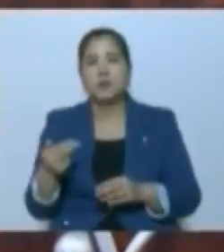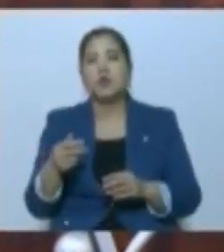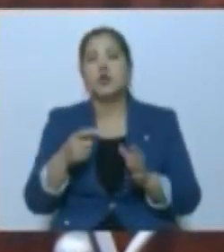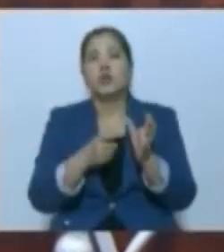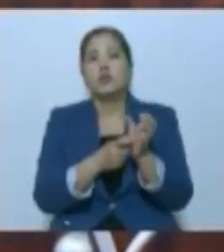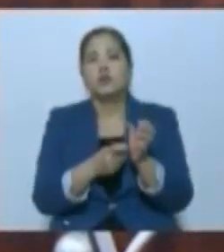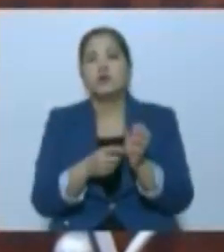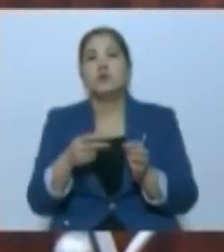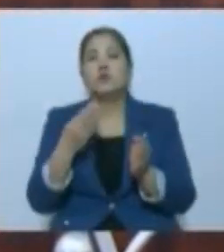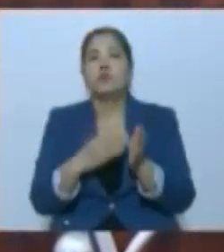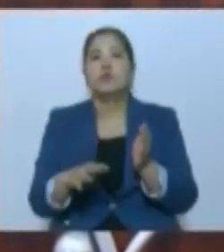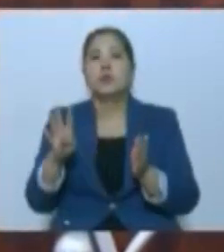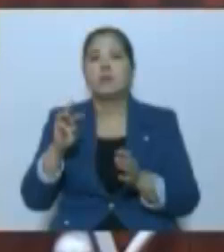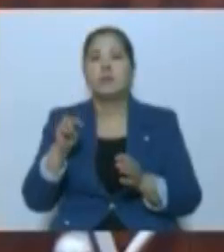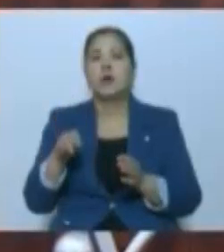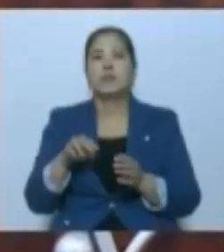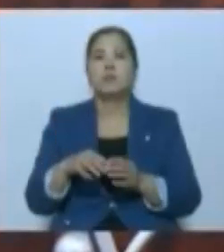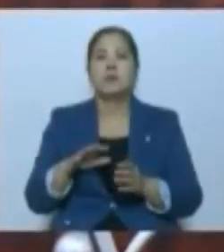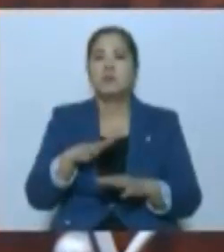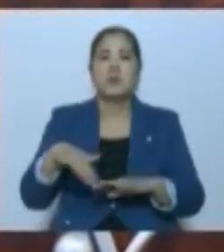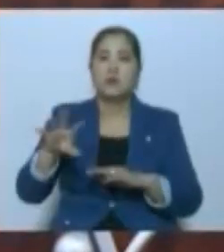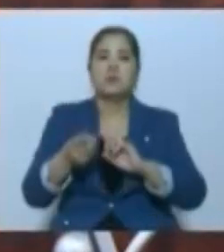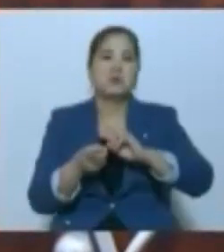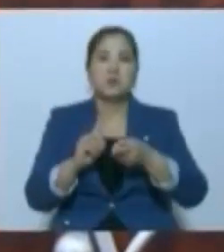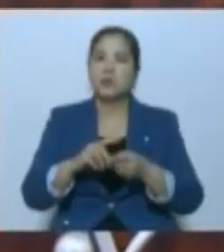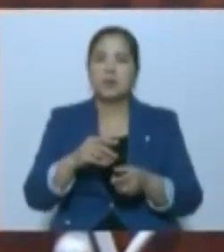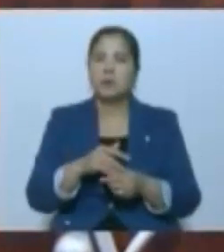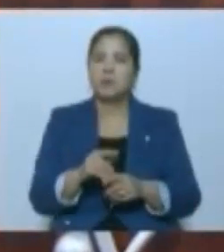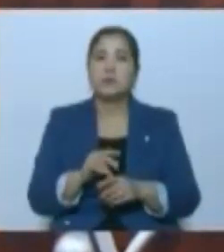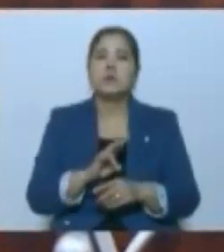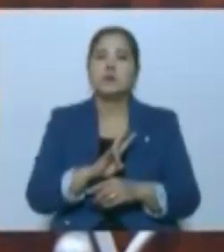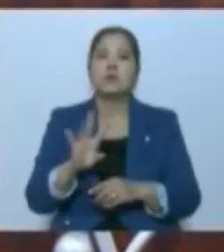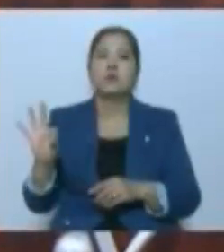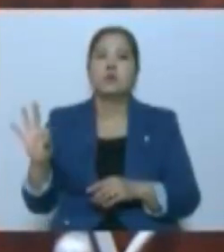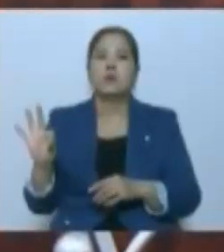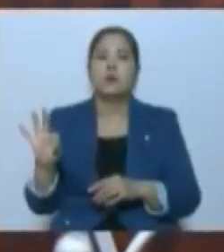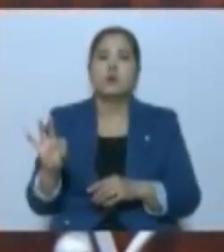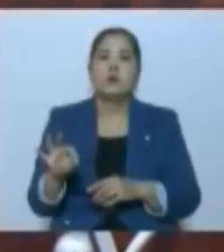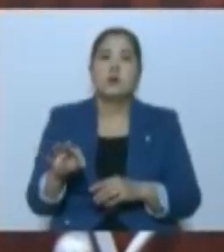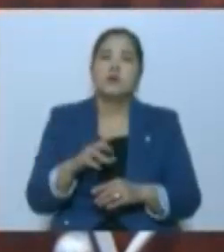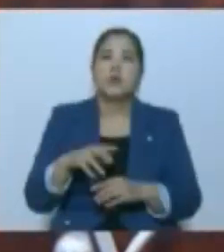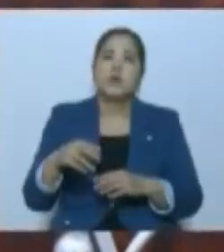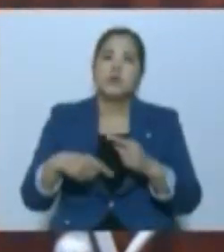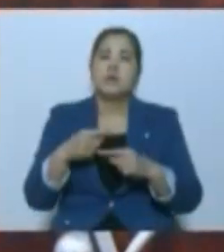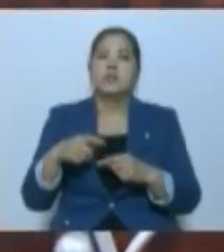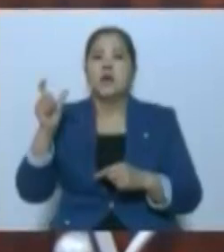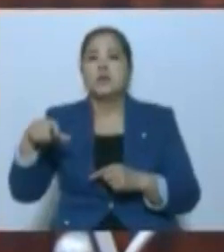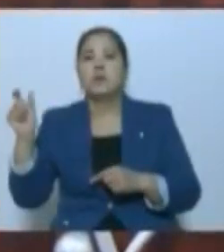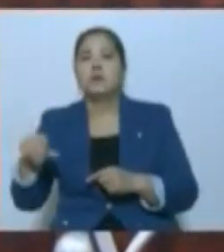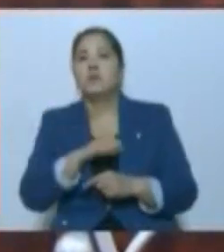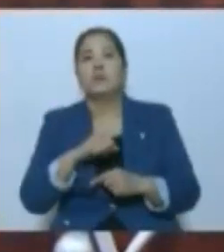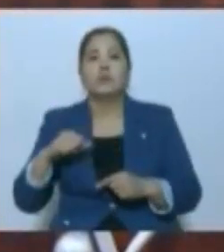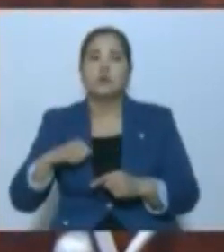адамның барлығын бір күнде өзгерте салмаймыз. Дегенмен артына еретін азаматтары бар, өз ортасы бар